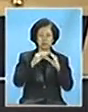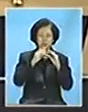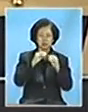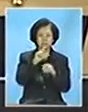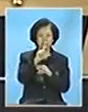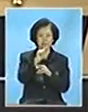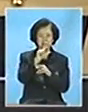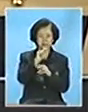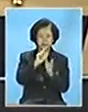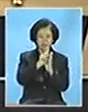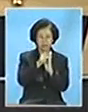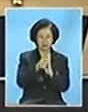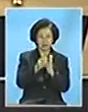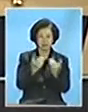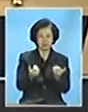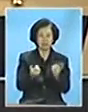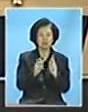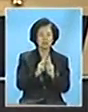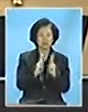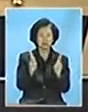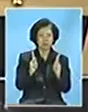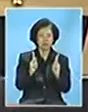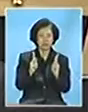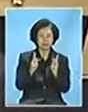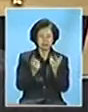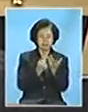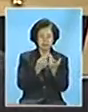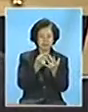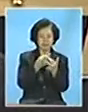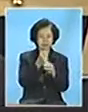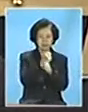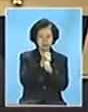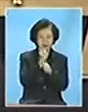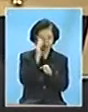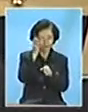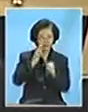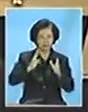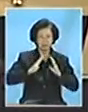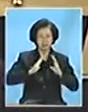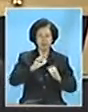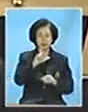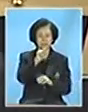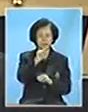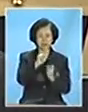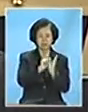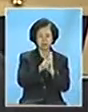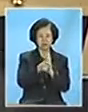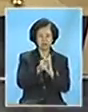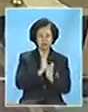างนี้ให้คณะกรรมการตรวจนับคะแนนดำเนินการต่อไปค่ะพักประชุม20นาทีค่ะขอบคุณทุกท่านค่ะ